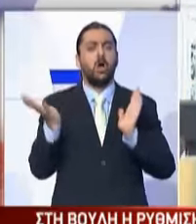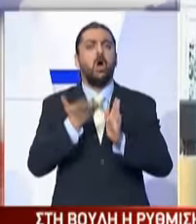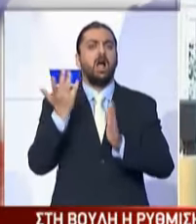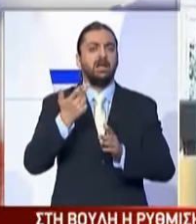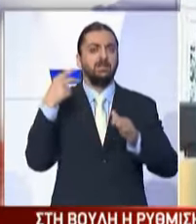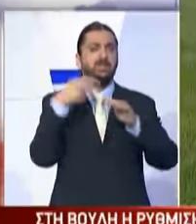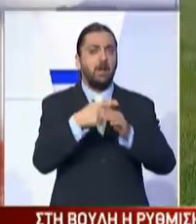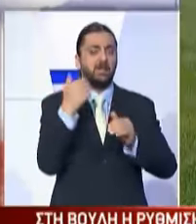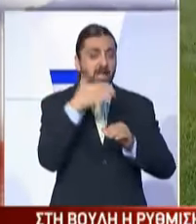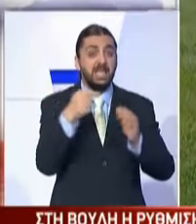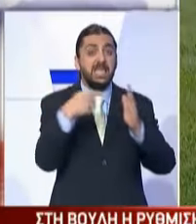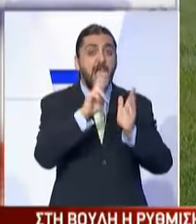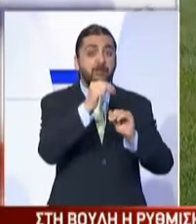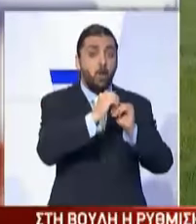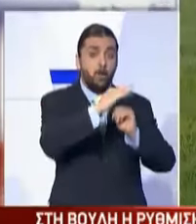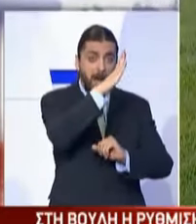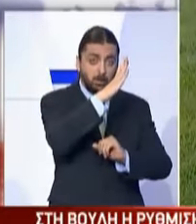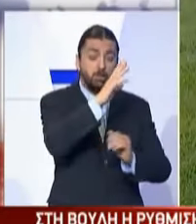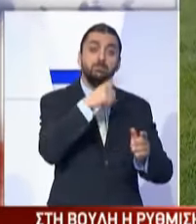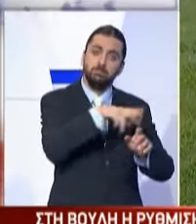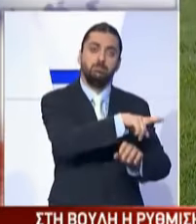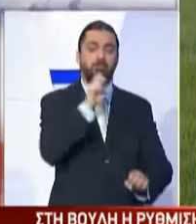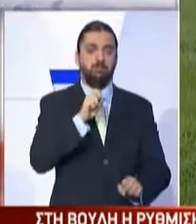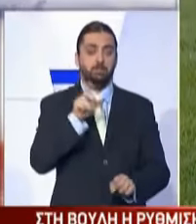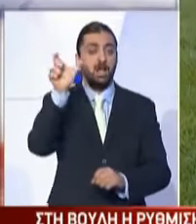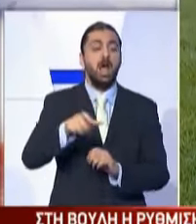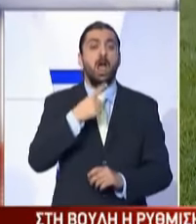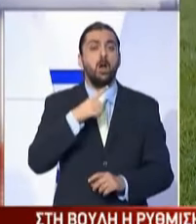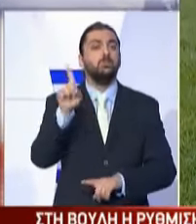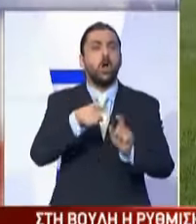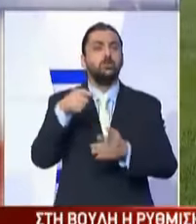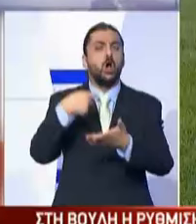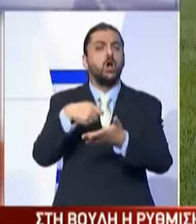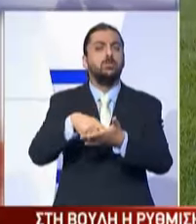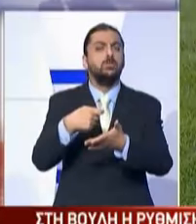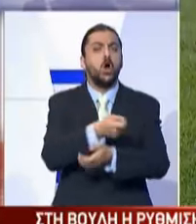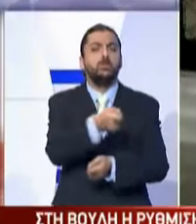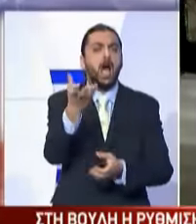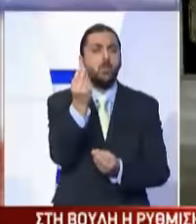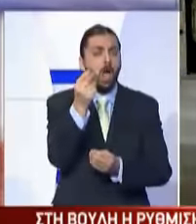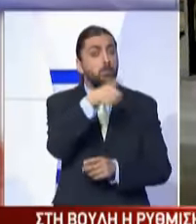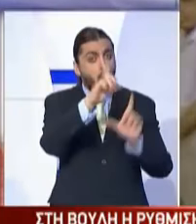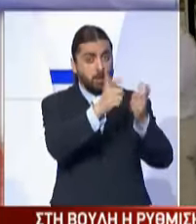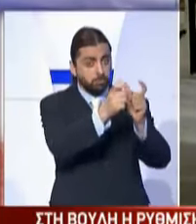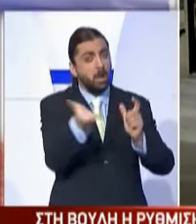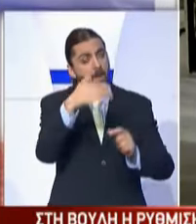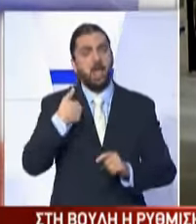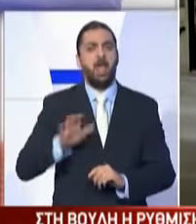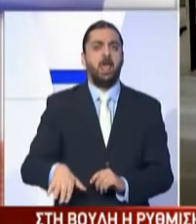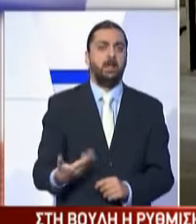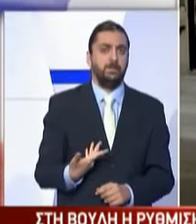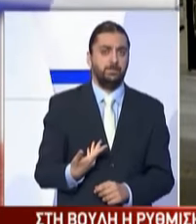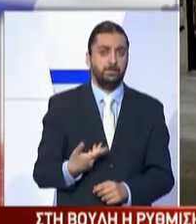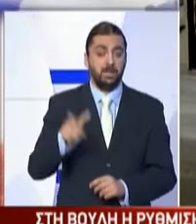ποσό των 1.000 ευρώ. Να πιάσουν πρώτα αυτούς που χρωστάνε πολλά και όχι αυτούς που χρωστάνε 300 και 500 ευρώ. Δεν νομίζω να είναι σωστό,